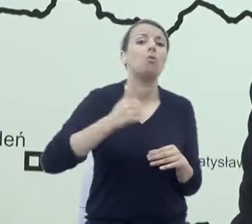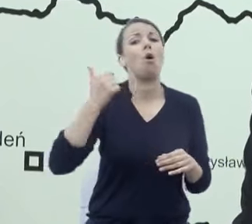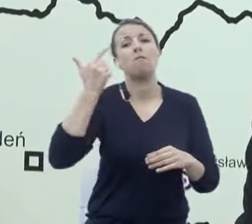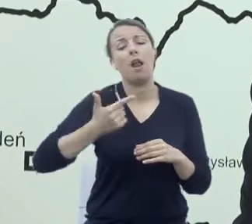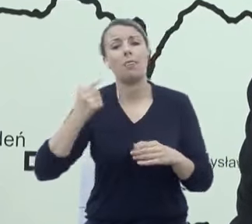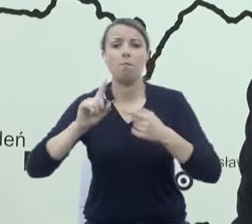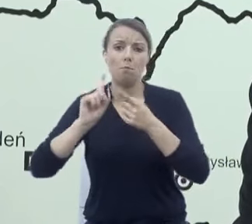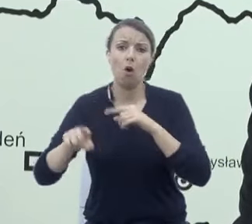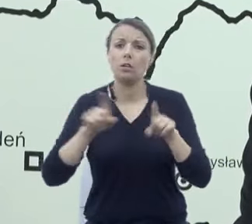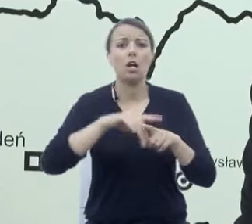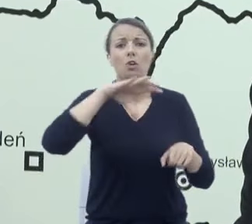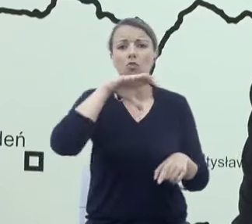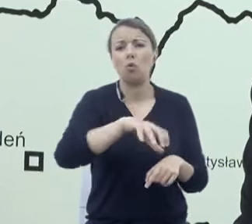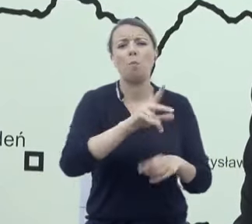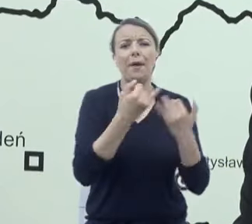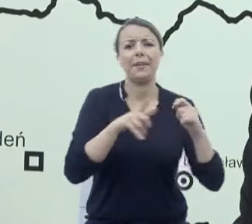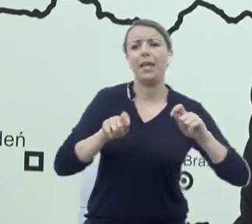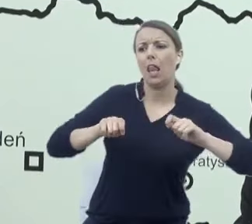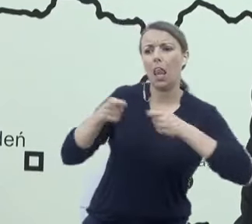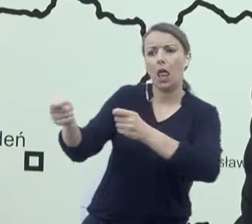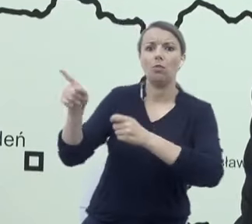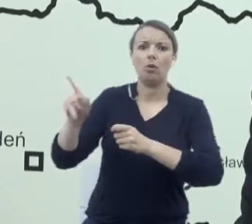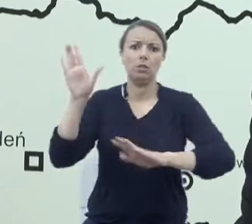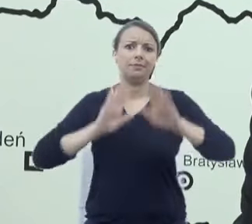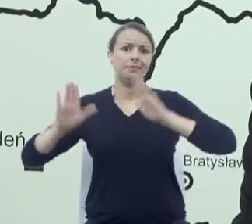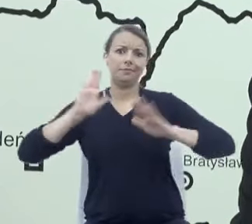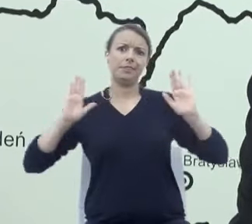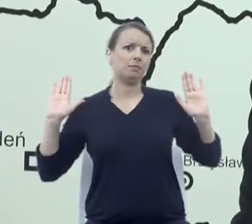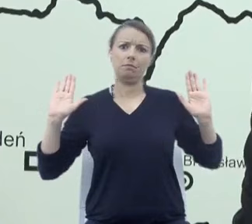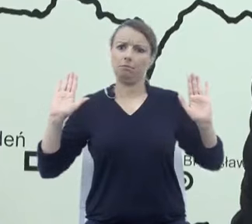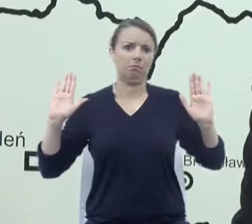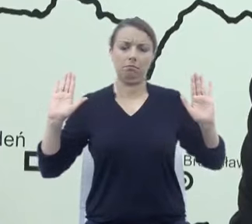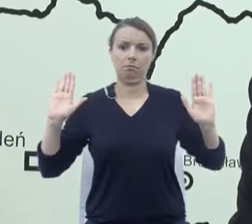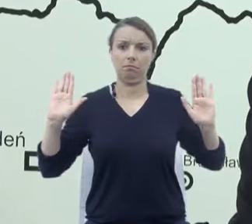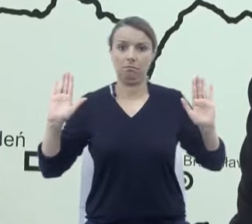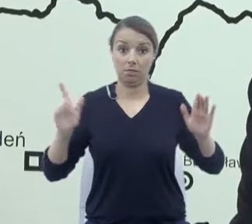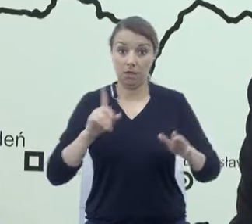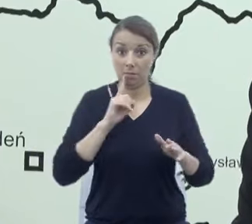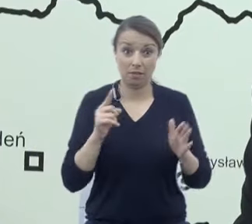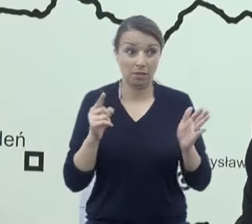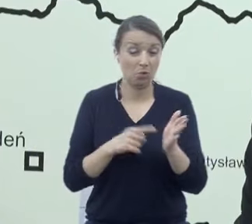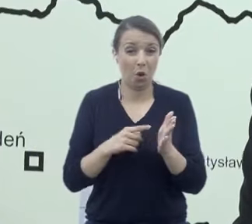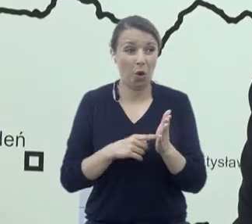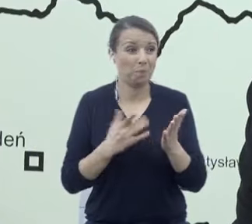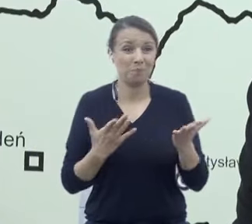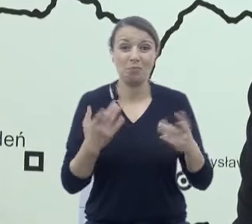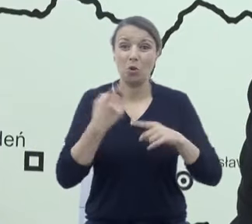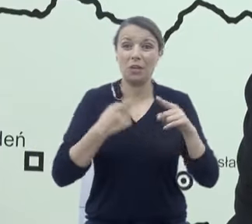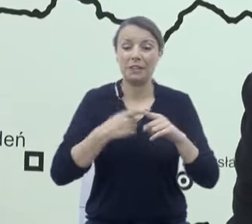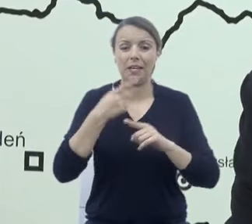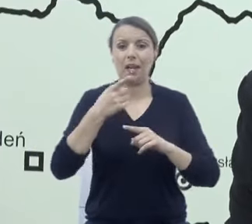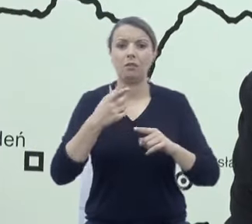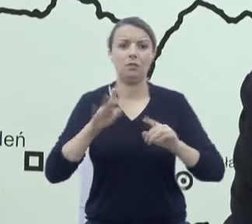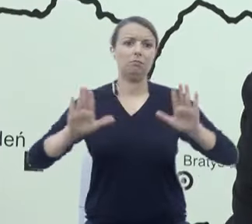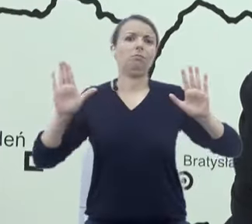tak dalej, grupa jakaś nacisku i oni się z tego wszystkiego wycofali, no. No nie wiem, to jest jakiś fenomen takiego zaprzeczenia,